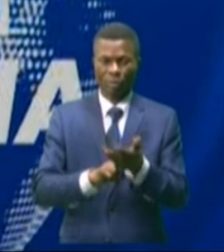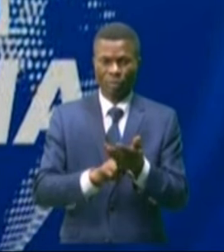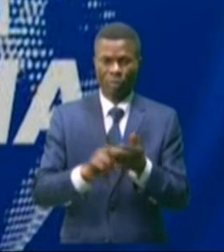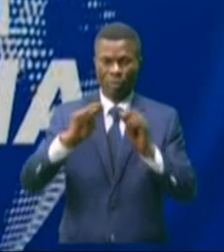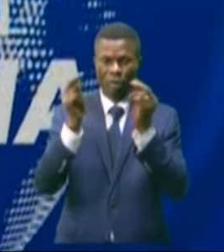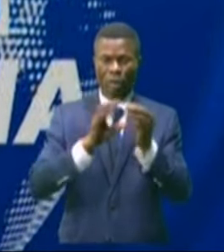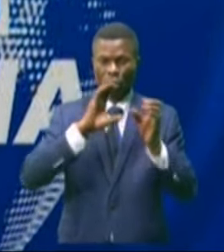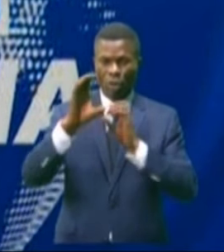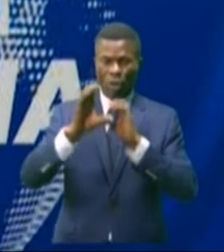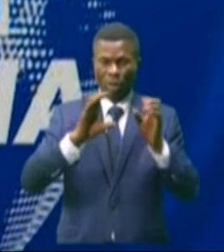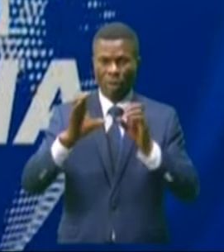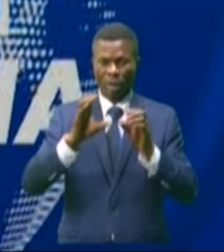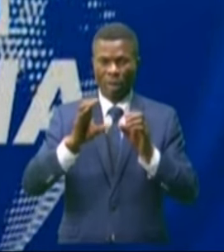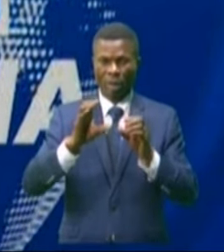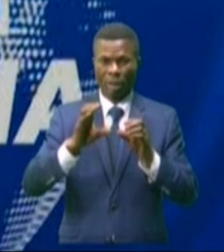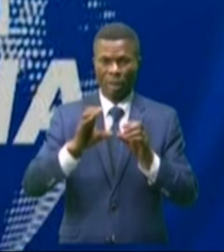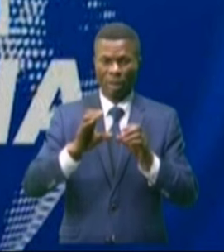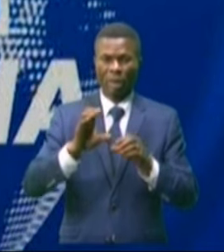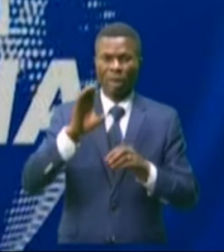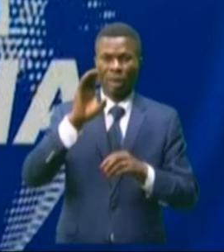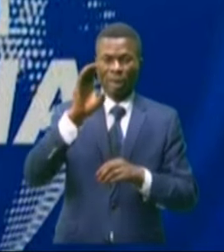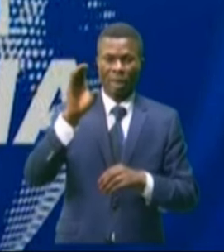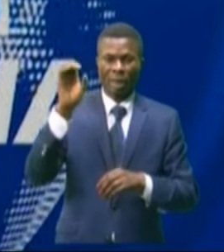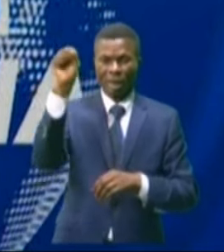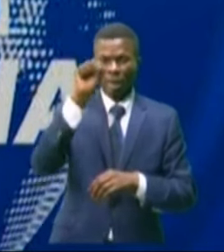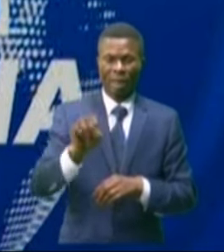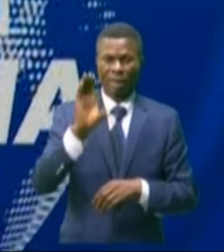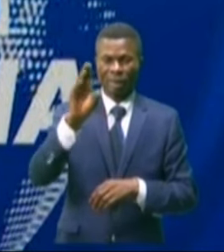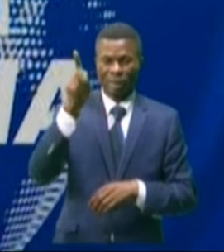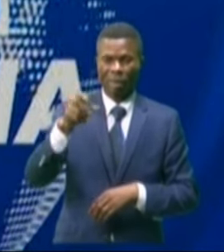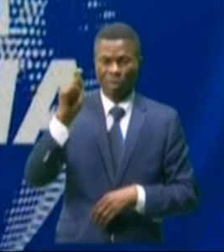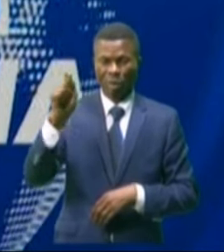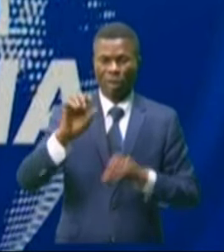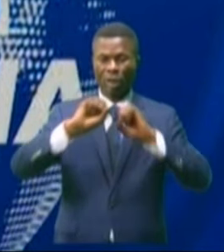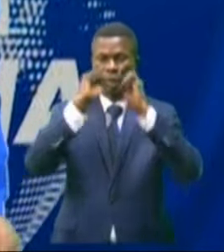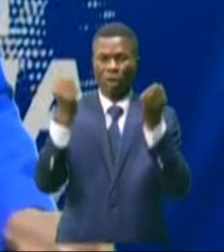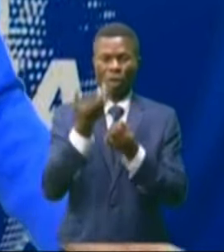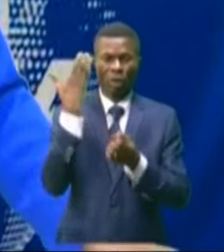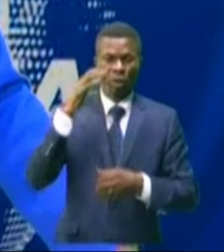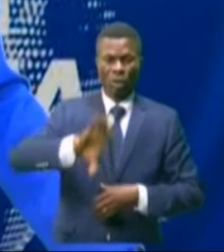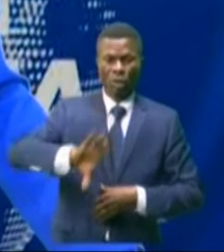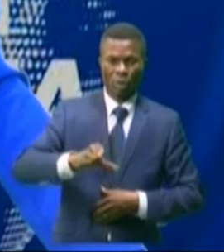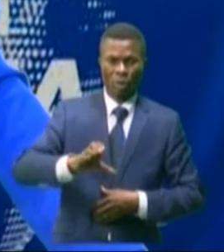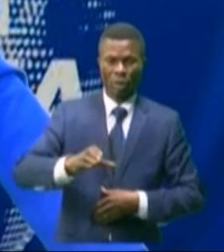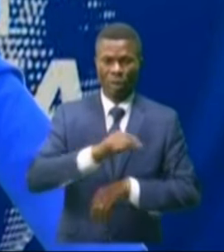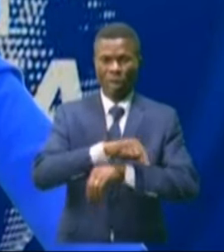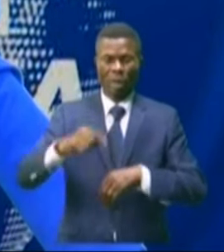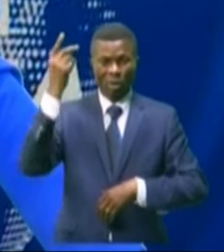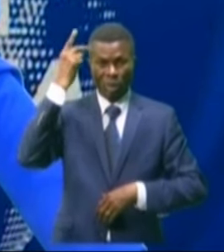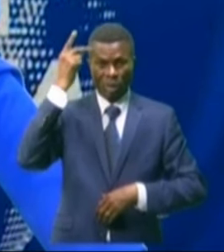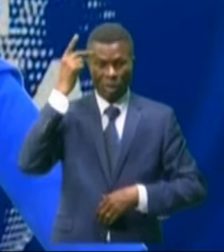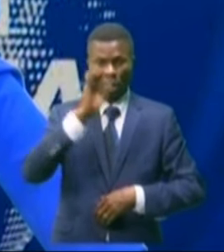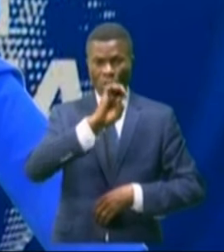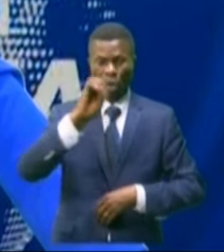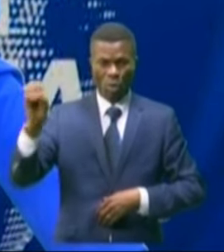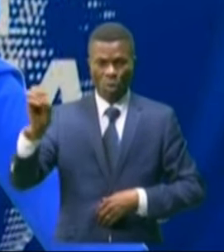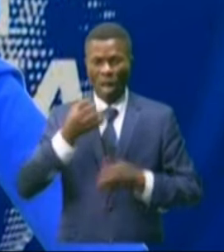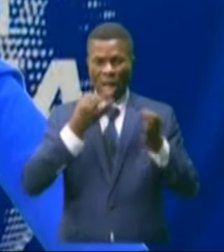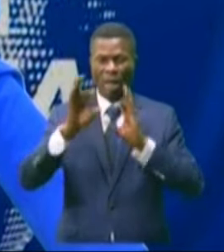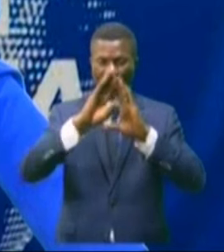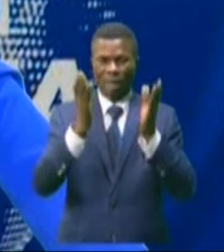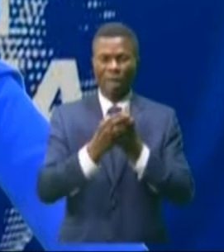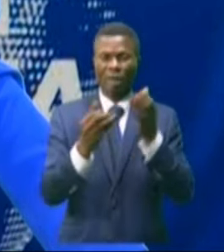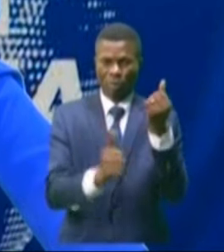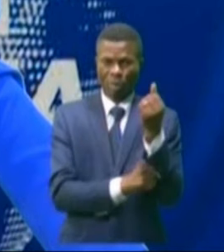de communication de la SCPT. Et puis la régie des OSA, direction générale de Kinshasa Ouest, informe ses